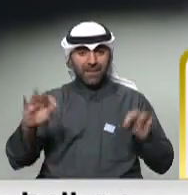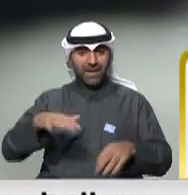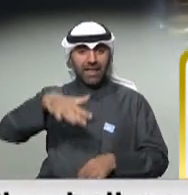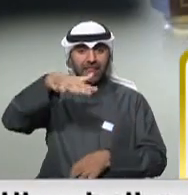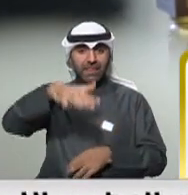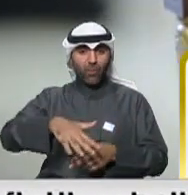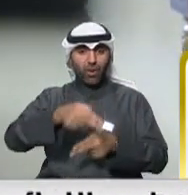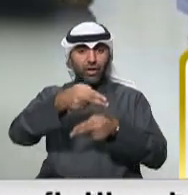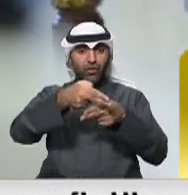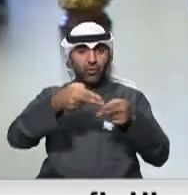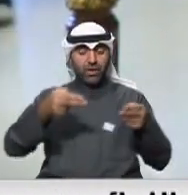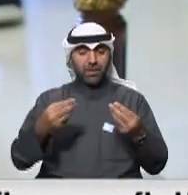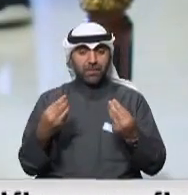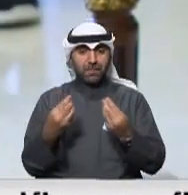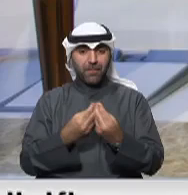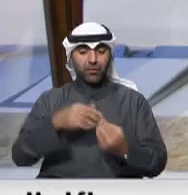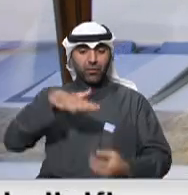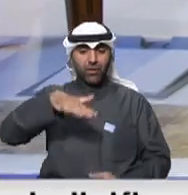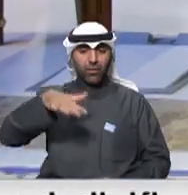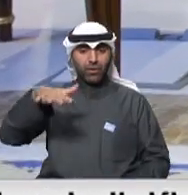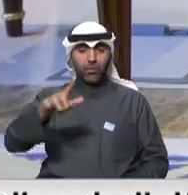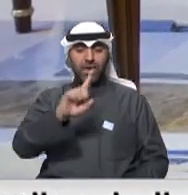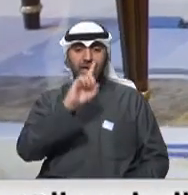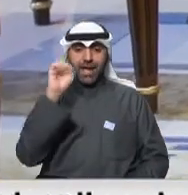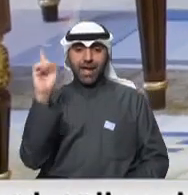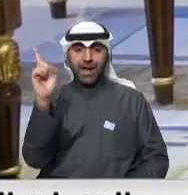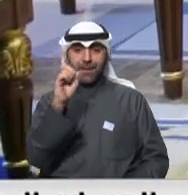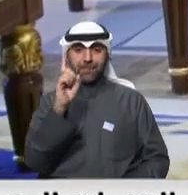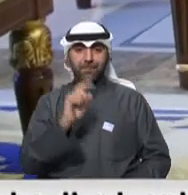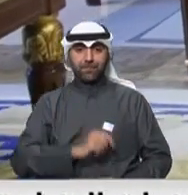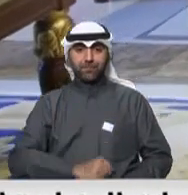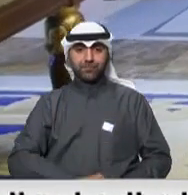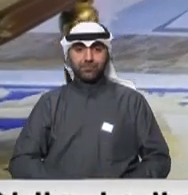وآفاق العمل المشترك بين الجانبين في هذا الإطار.